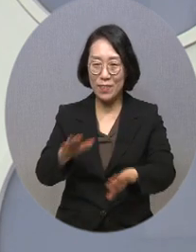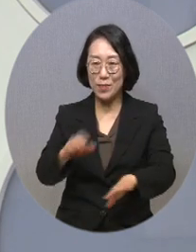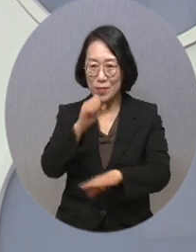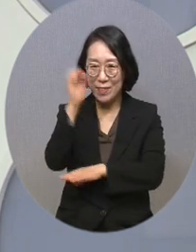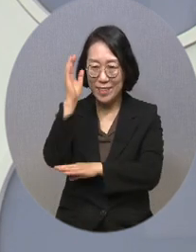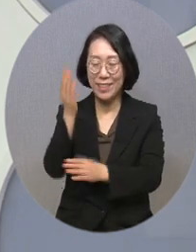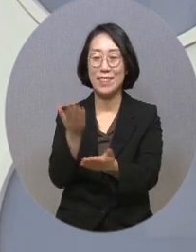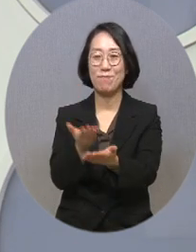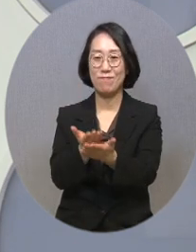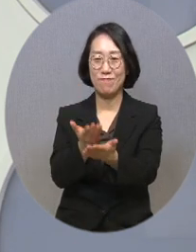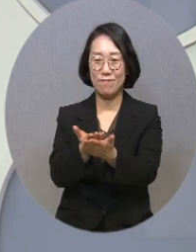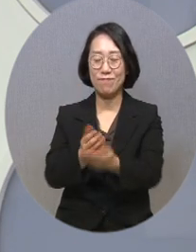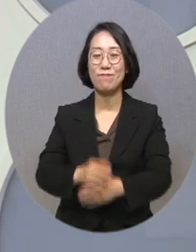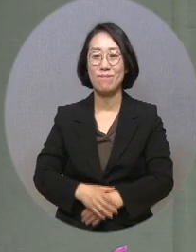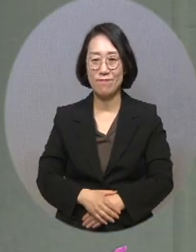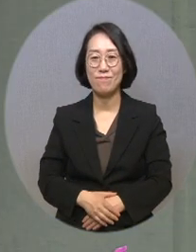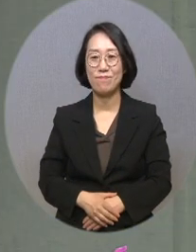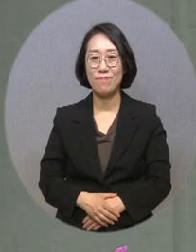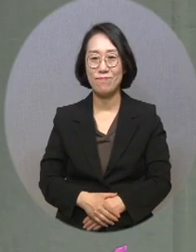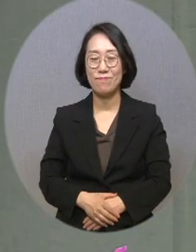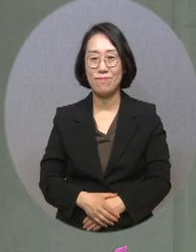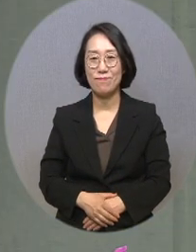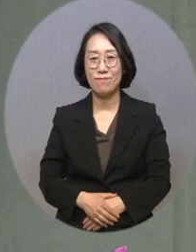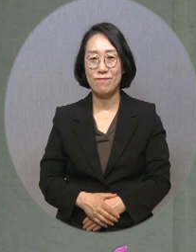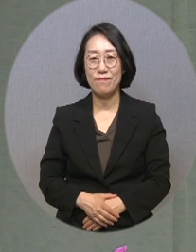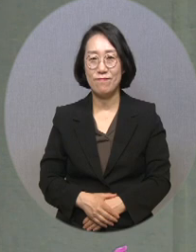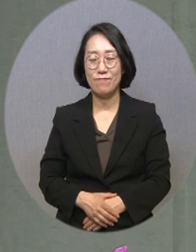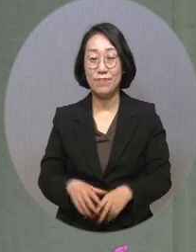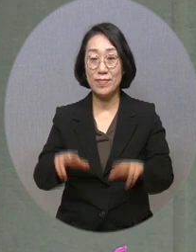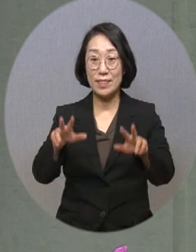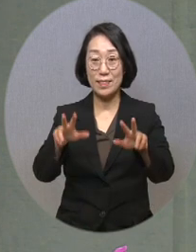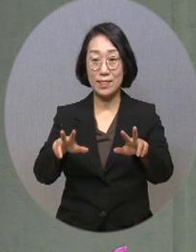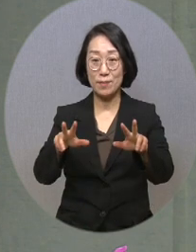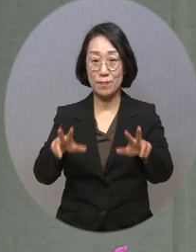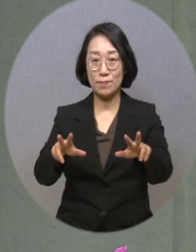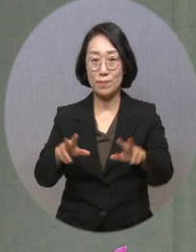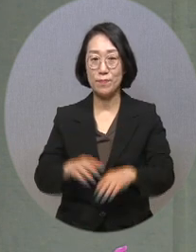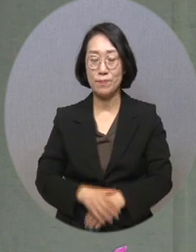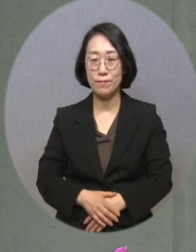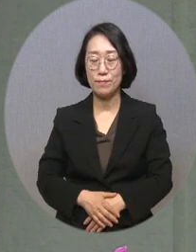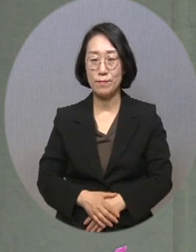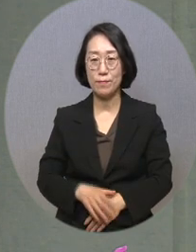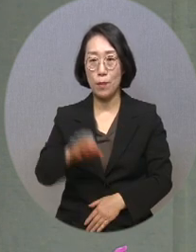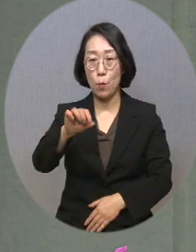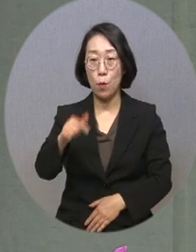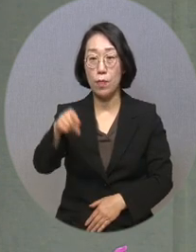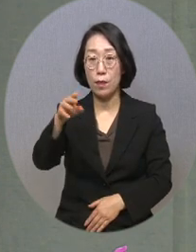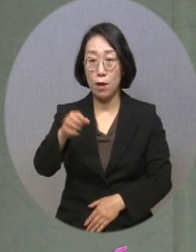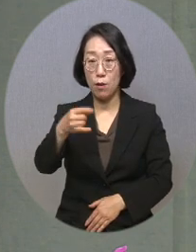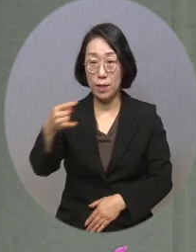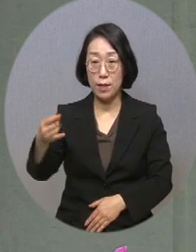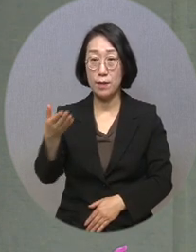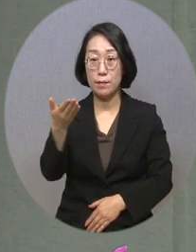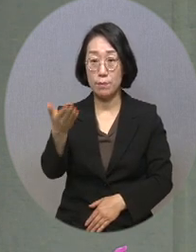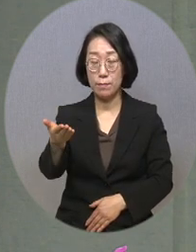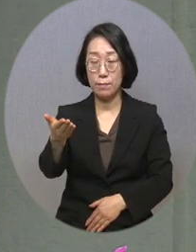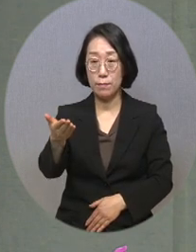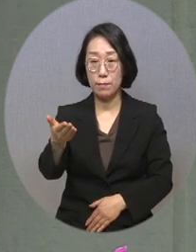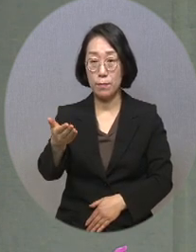좀 많이 듣겠습니다. 네, 감사합니다. 지금 원경이